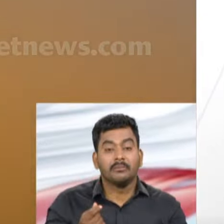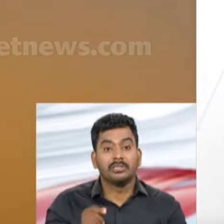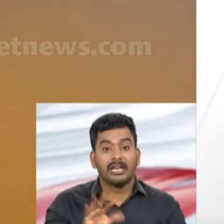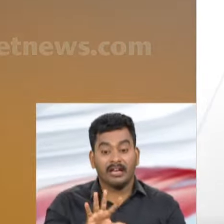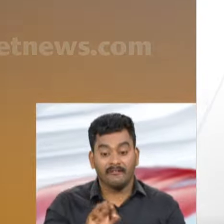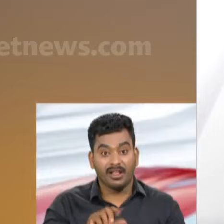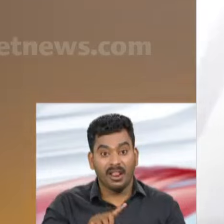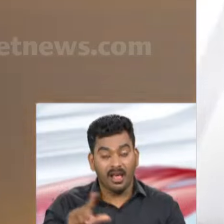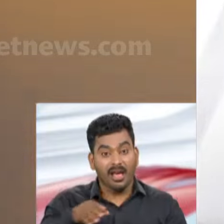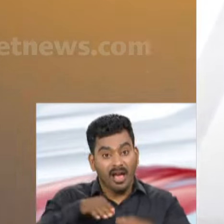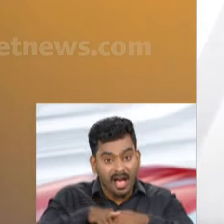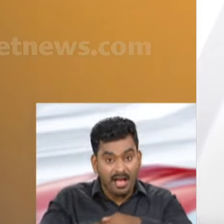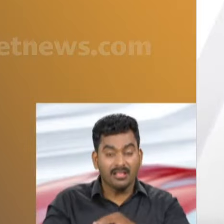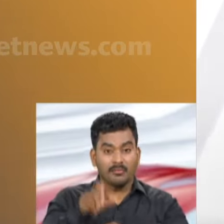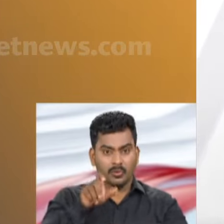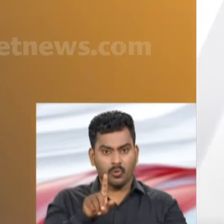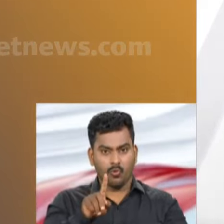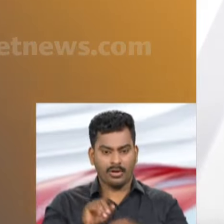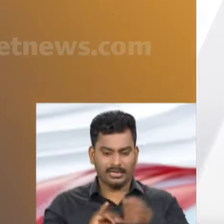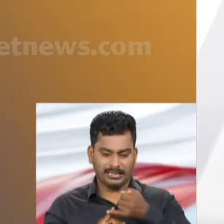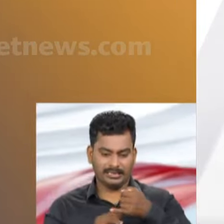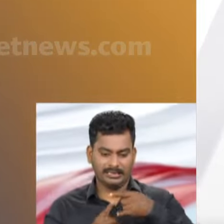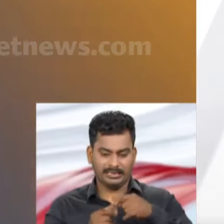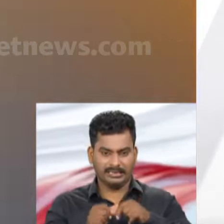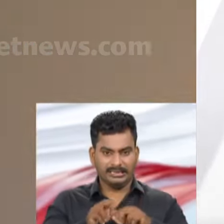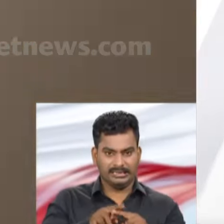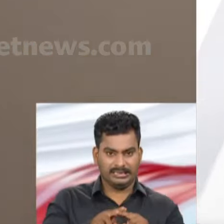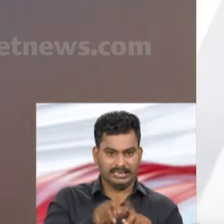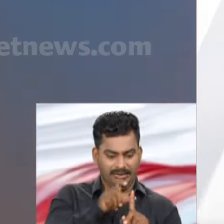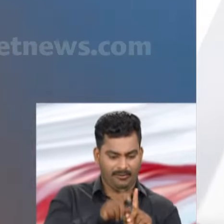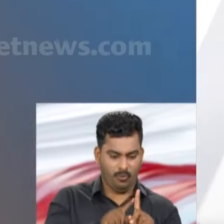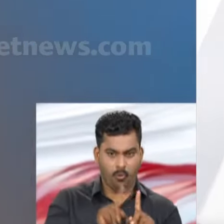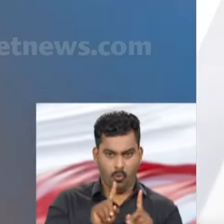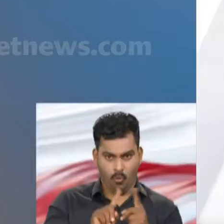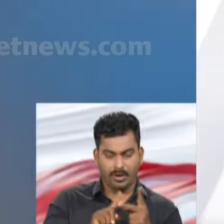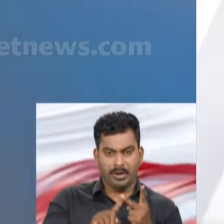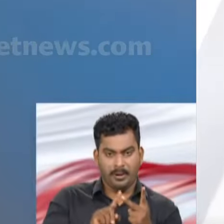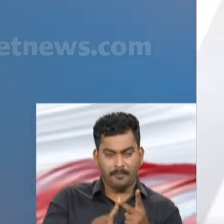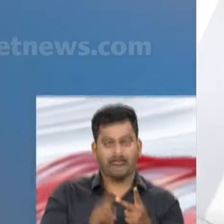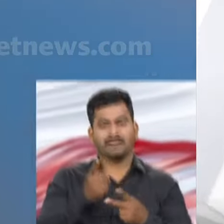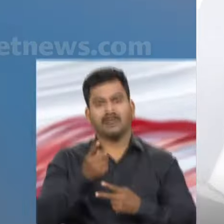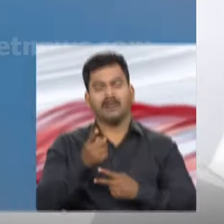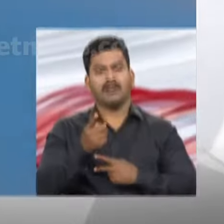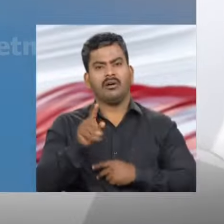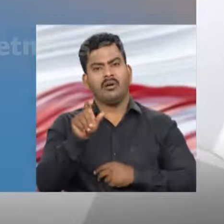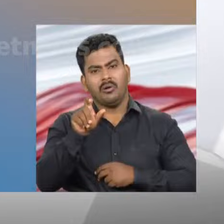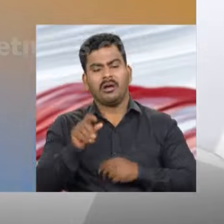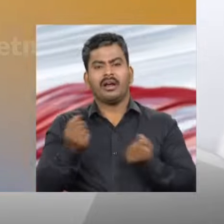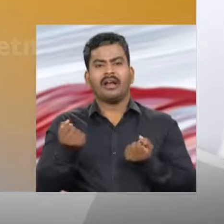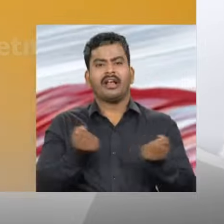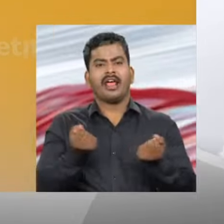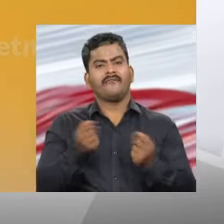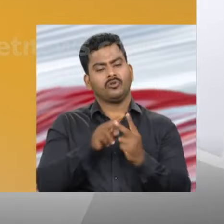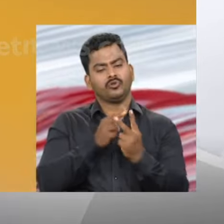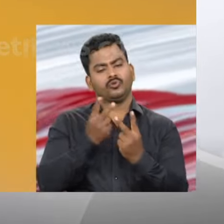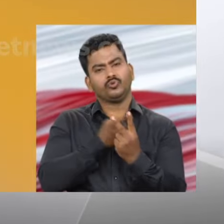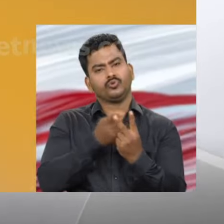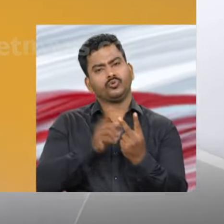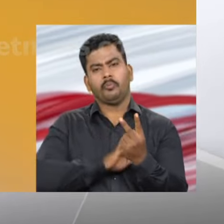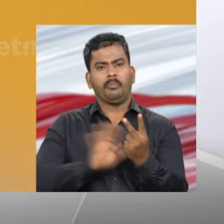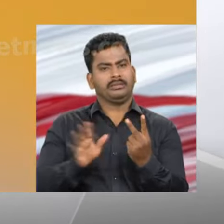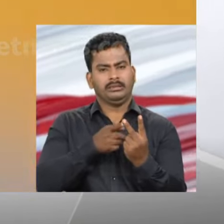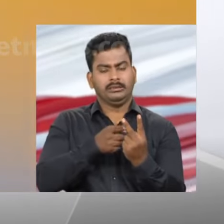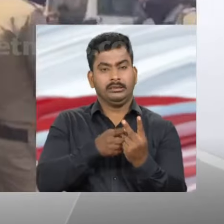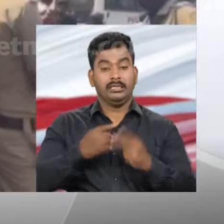ഒപ്പം തന്നെ ഡ്രൈവറും മാത്രമാണ് ഉണ്ടായിരുന്നത്. സെക്യൂരിറ്റി ഉണ്ടായിരുന്നില്ല എന്നാണ് നമ്മൾക്ക് മനസ്സിലാക്കാൻ സാധിക്കുന്നത്. ഇവർ രണ്ടുപേരും തൊട്ടടുത്തുള്ള ഒരു എ ടി എമ്മിൽ